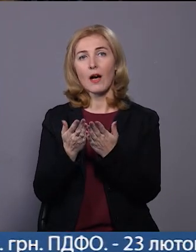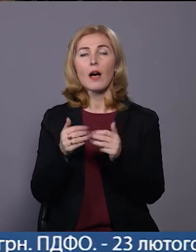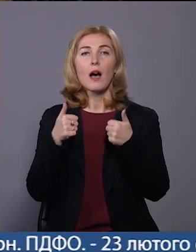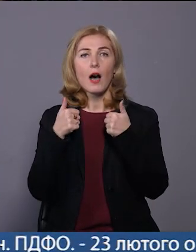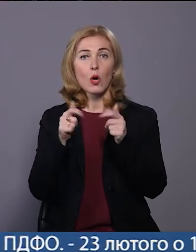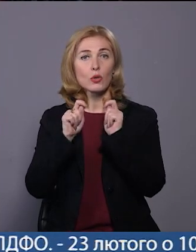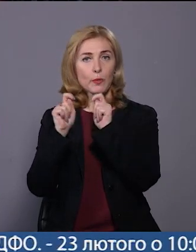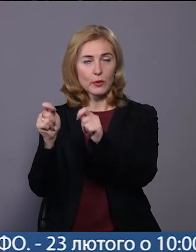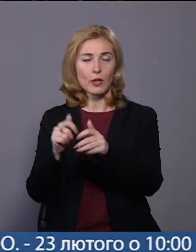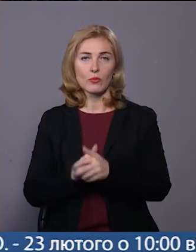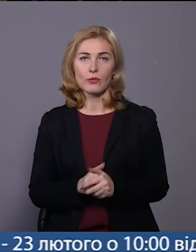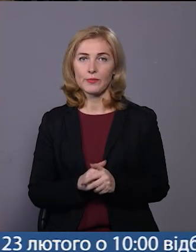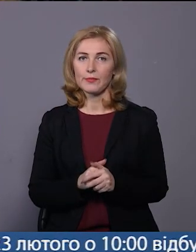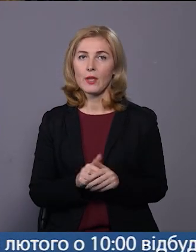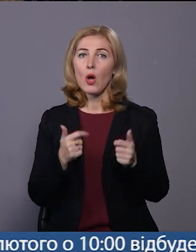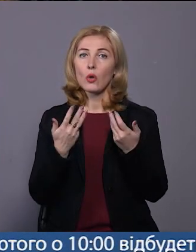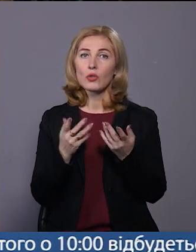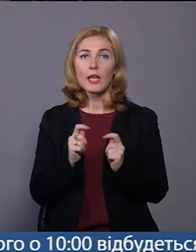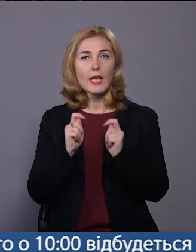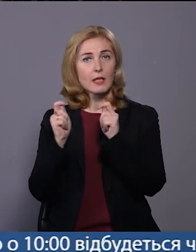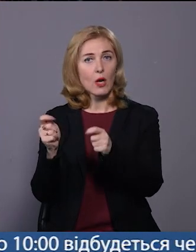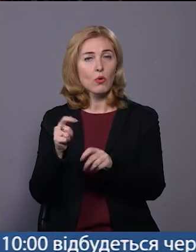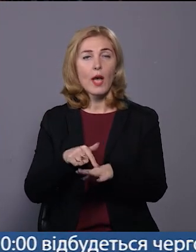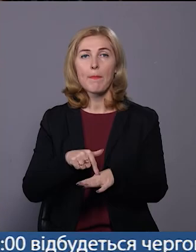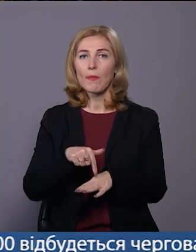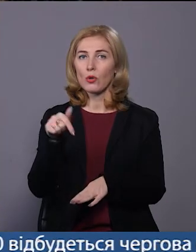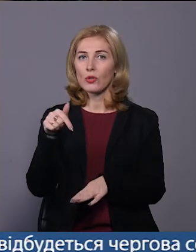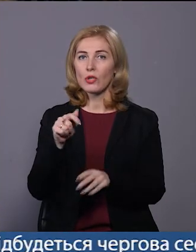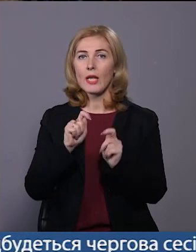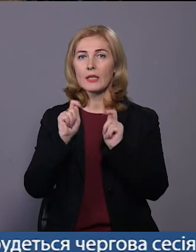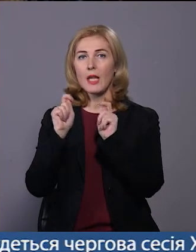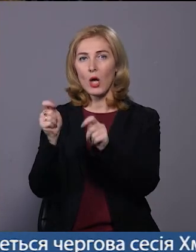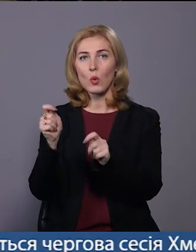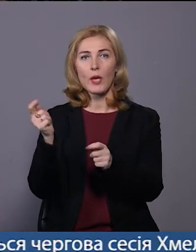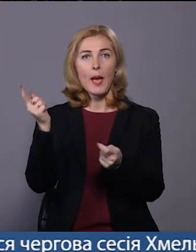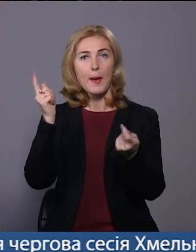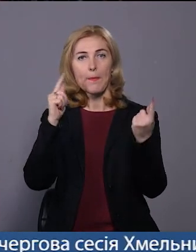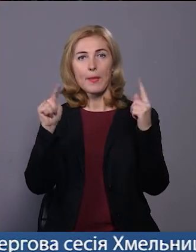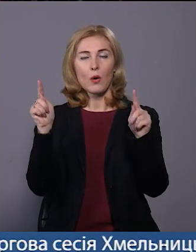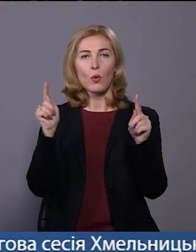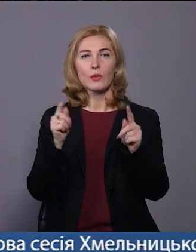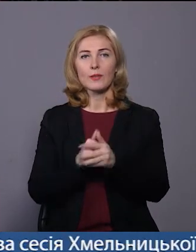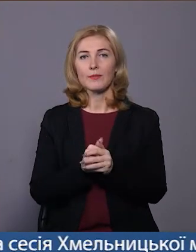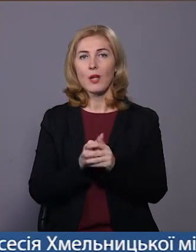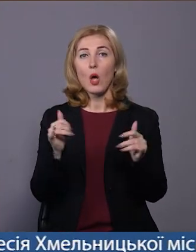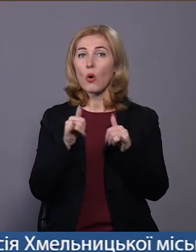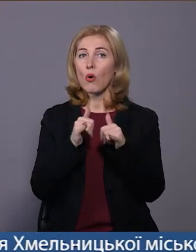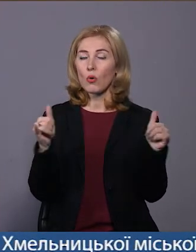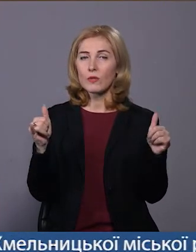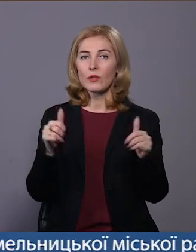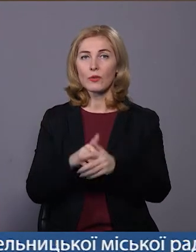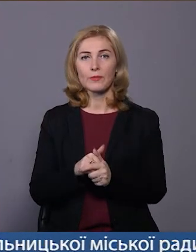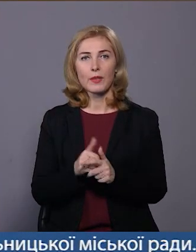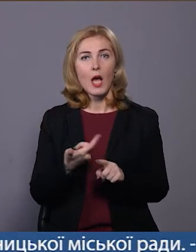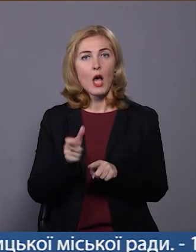хороший подарунок, оскільки вона дарує емоції, дарує пригоди, дарує розвиток. Власне,